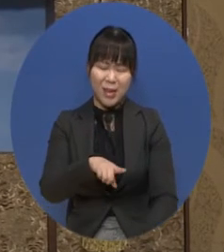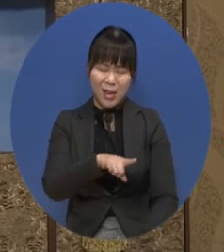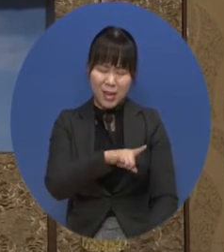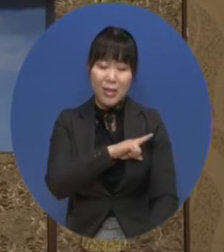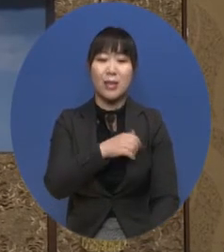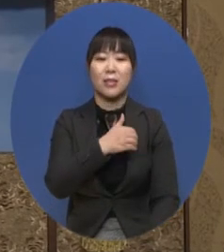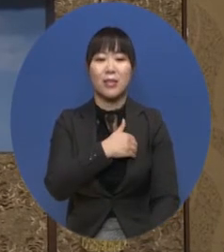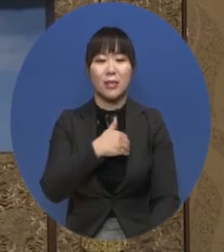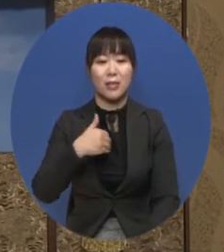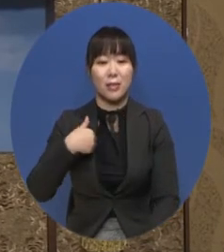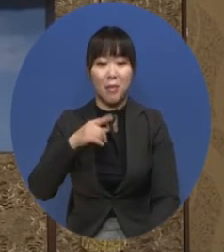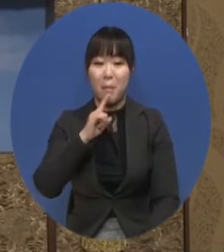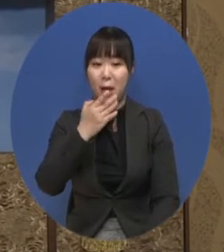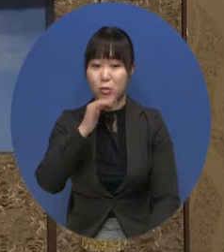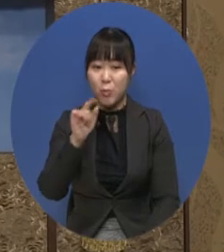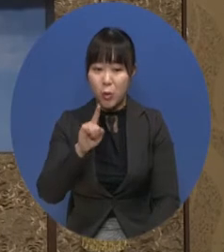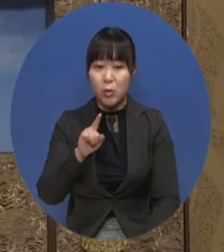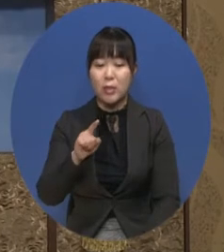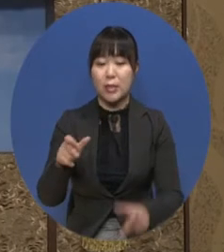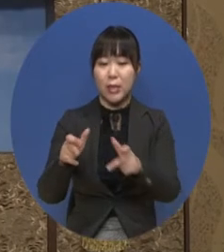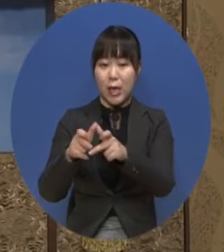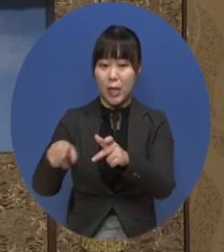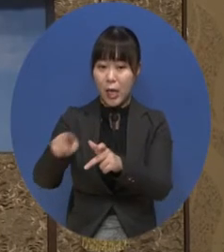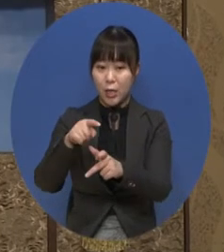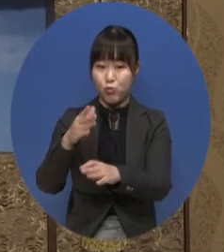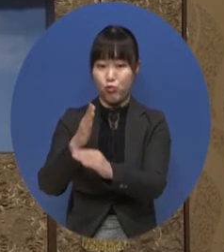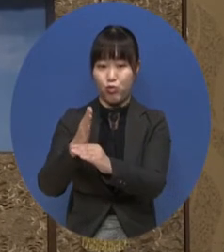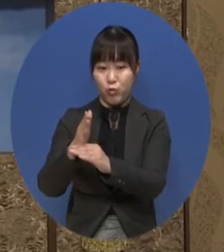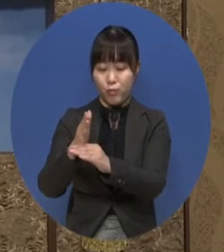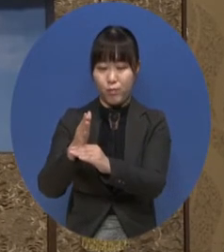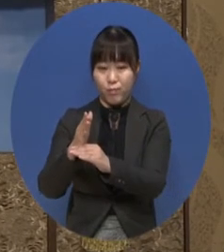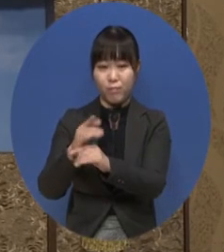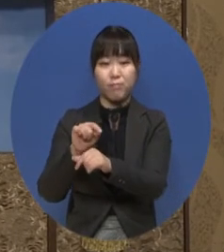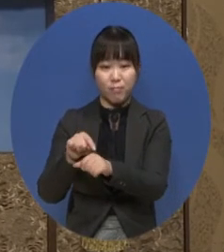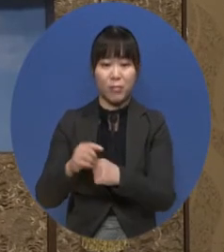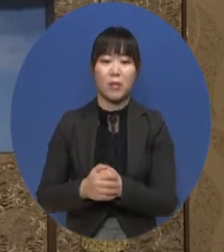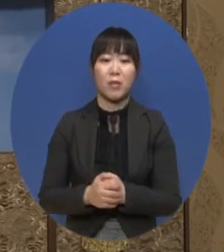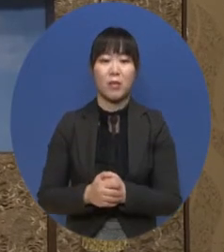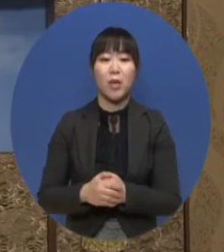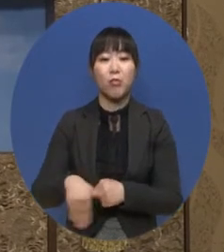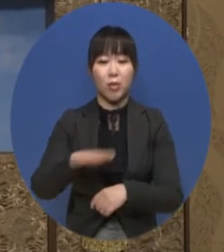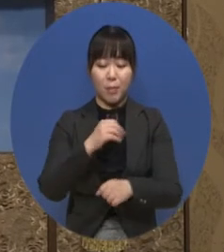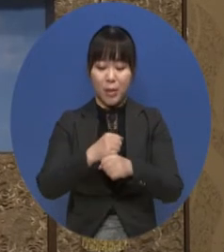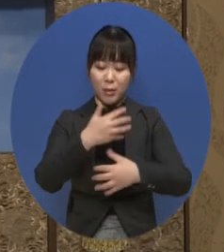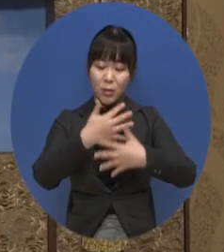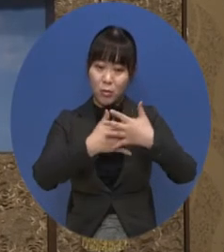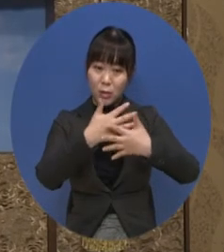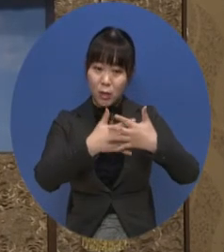가장 자신 있게 말할 수 있는 게 항상 당사자를 중심에 둔다라는 거거든요. 저희가 만든 영상이